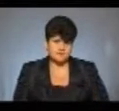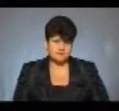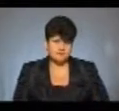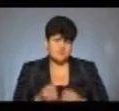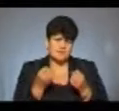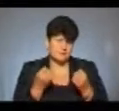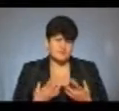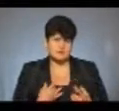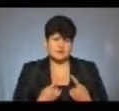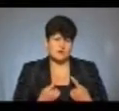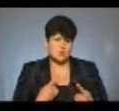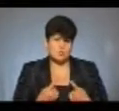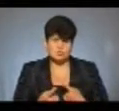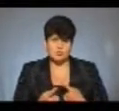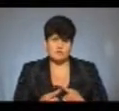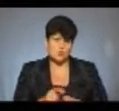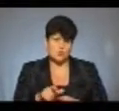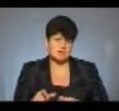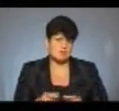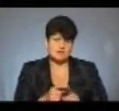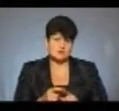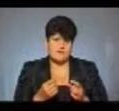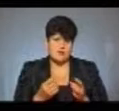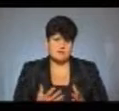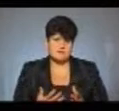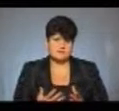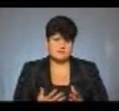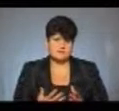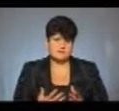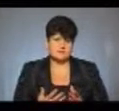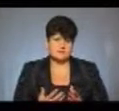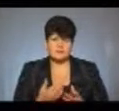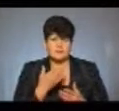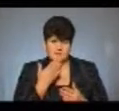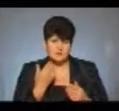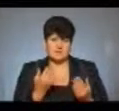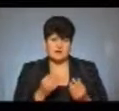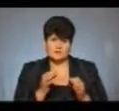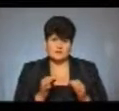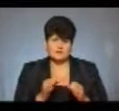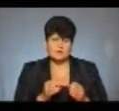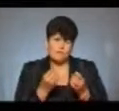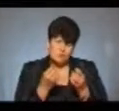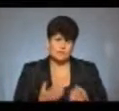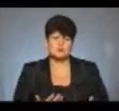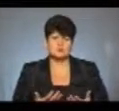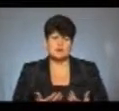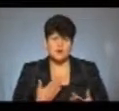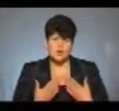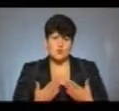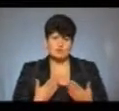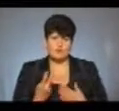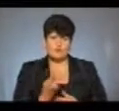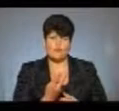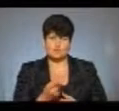Звичайна розмова, звичайними людськими словами, не причесана журналістами, така собі проста розмова двох